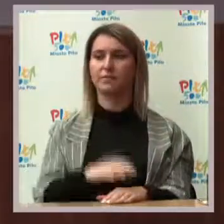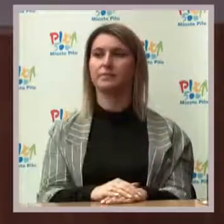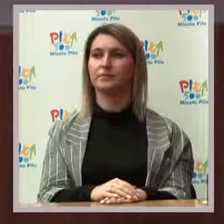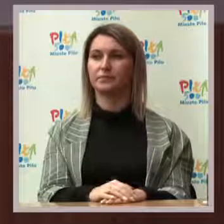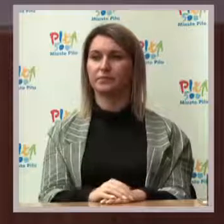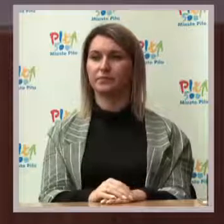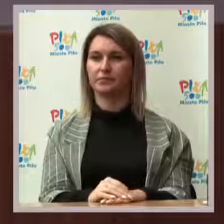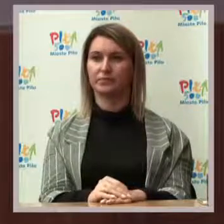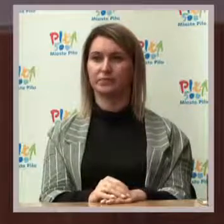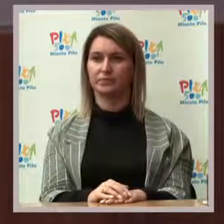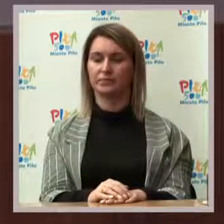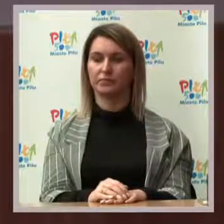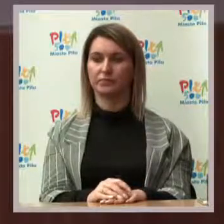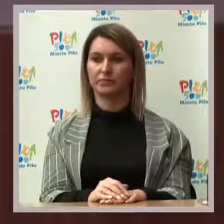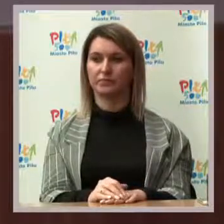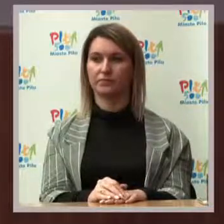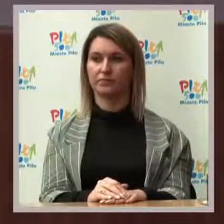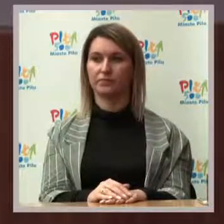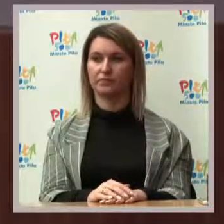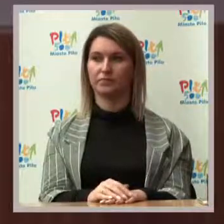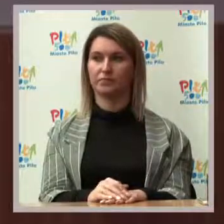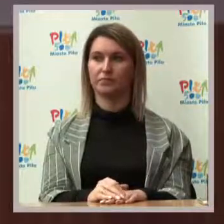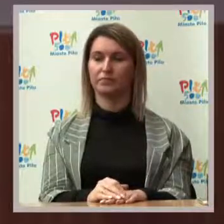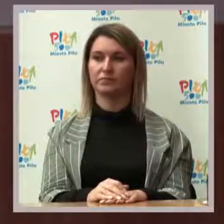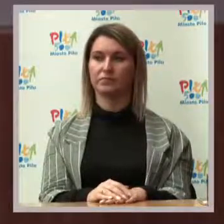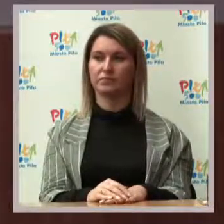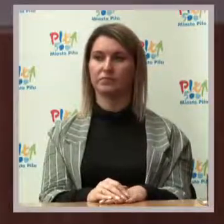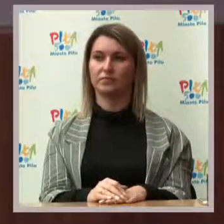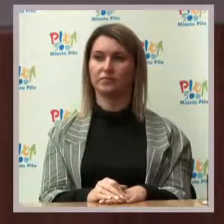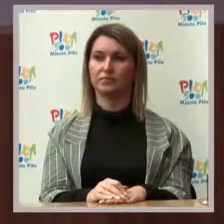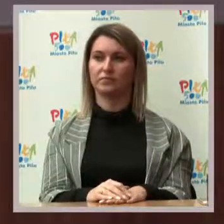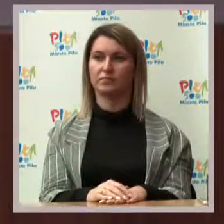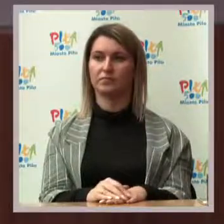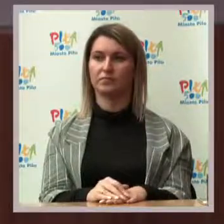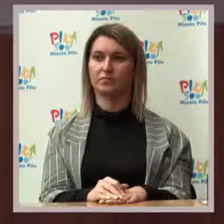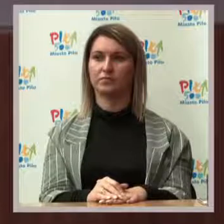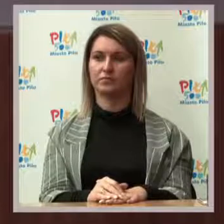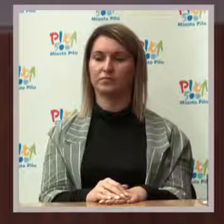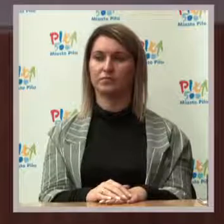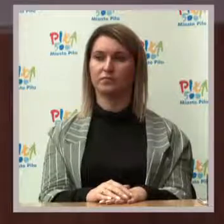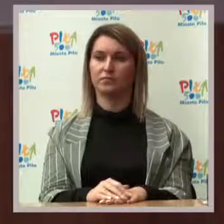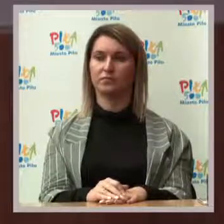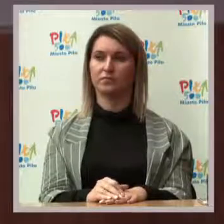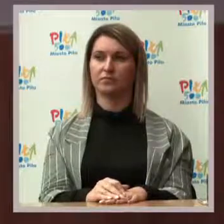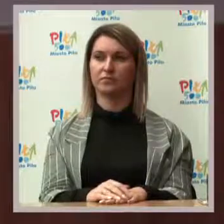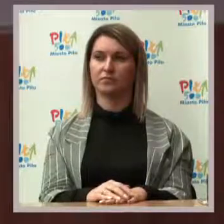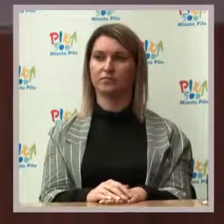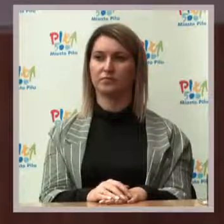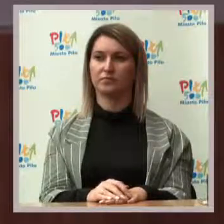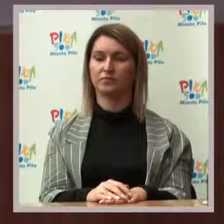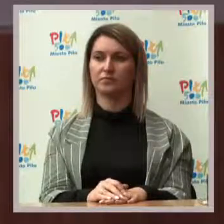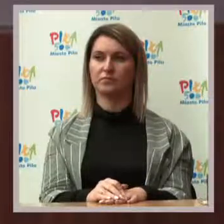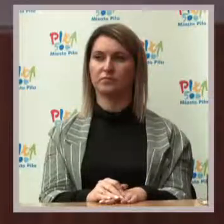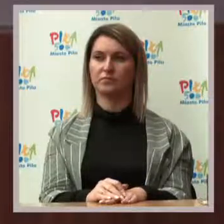naprawdę niezwykle trudny projekt, realizowany w bardzo krótkim czasie, bardzo trudny pod